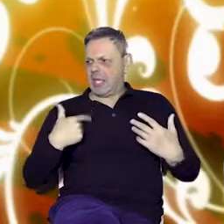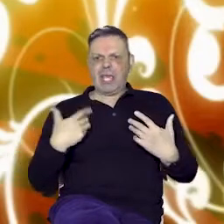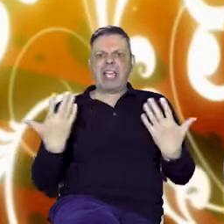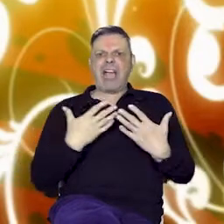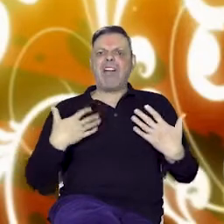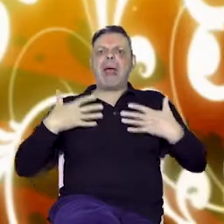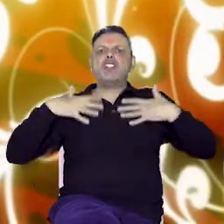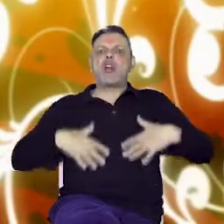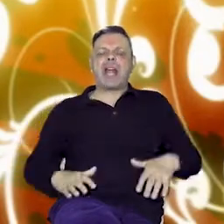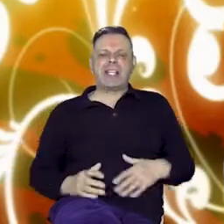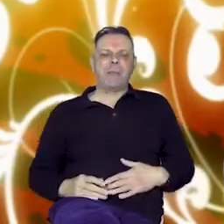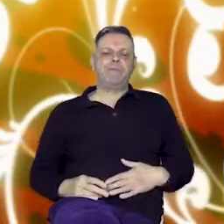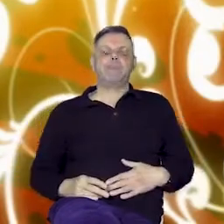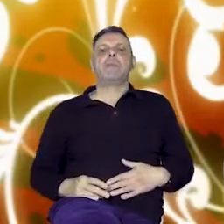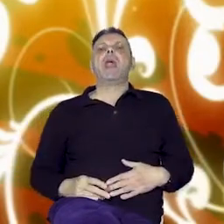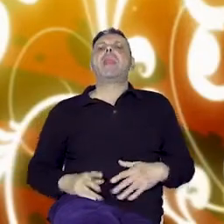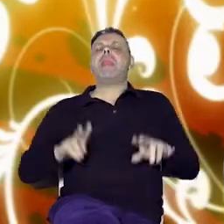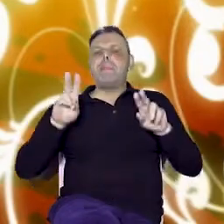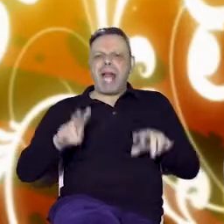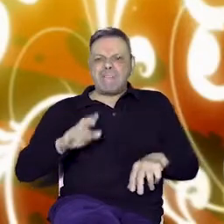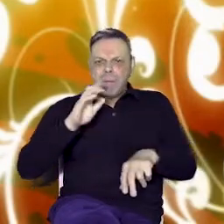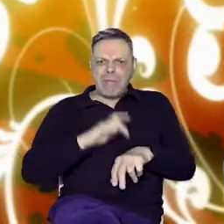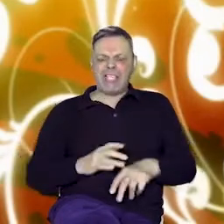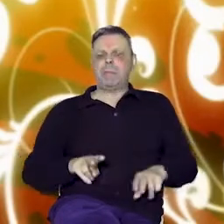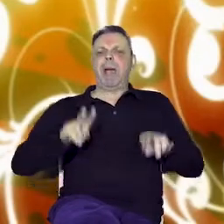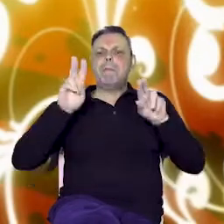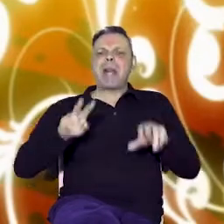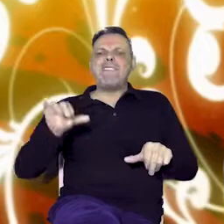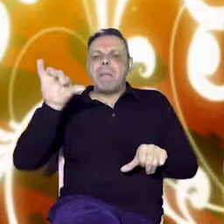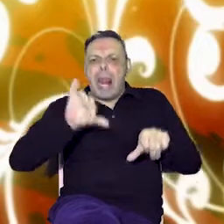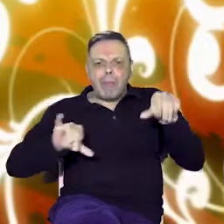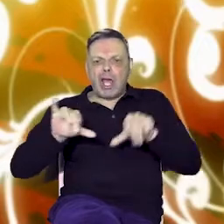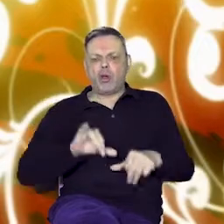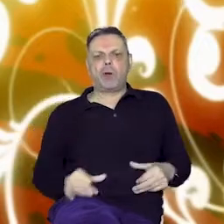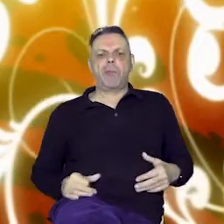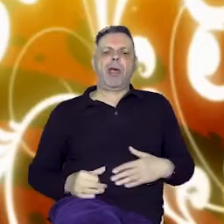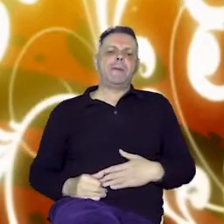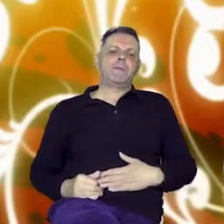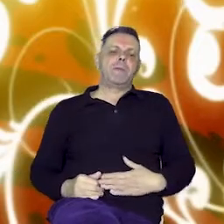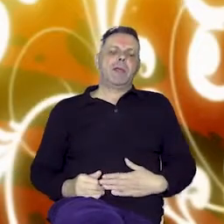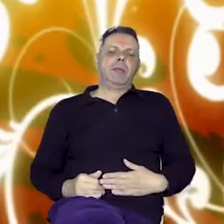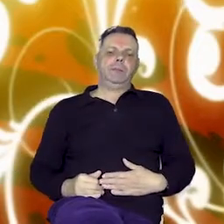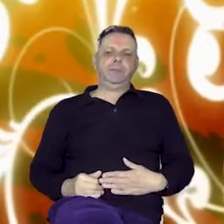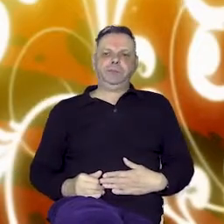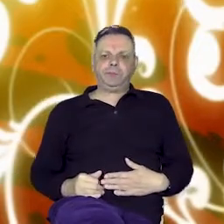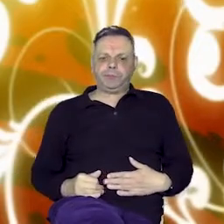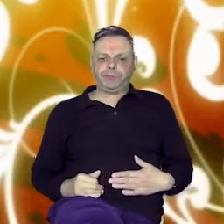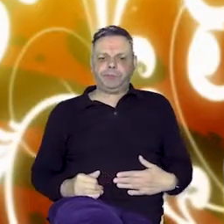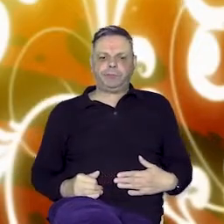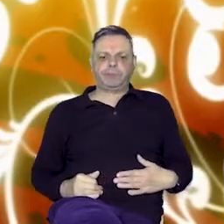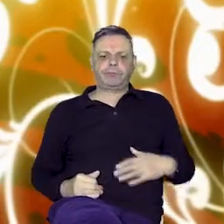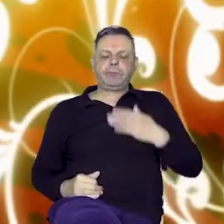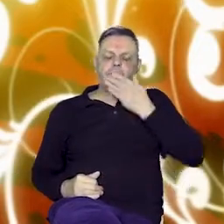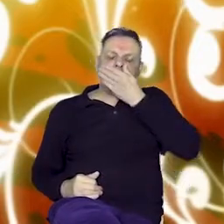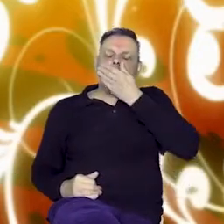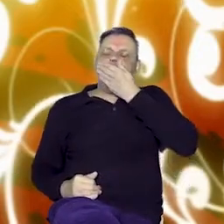na pravim dijagnostičkim mjestima, u pravim laboratorijima, nemojte ići na one pikne, jer to se ne može pogoditi točka koju će